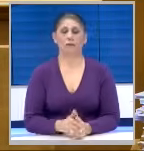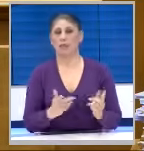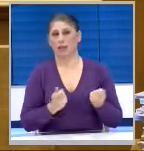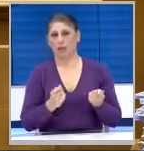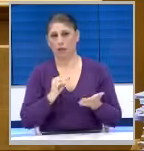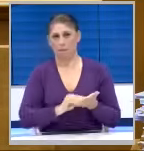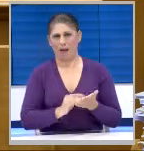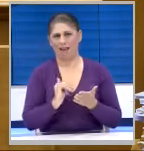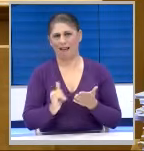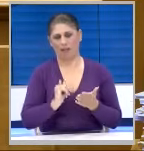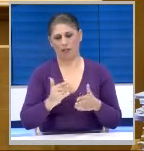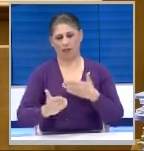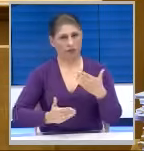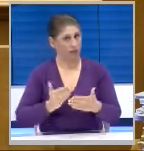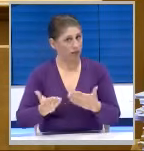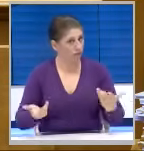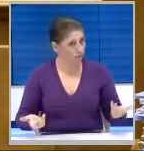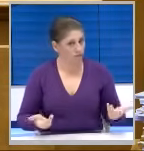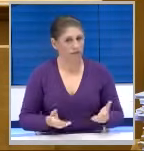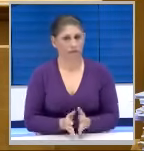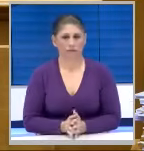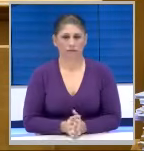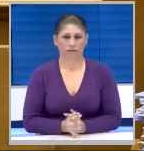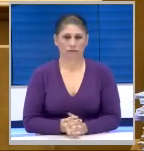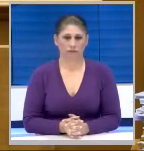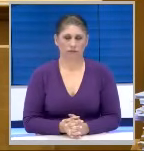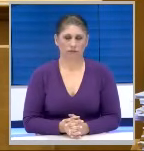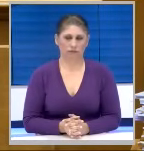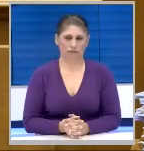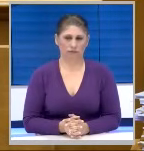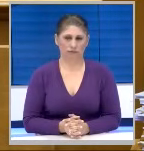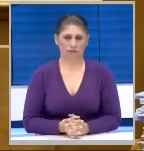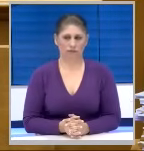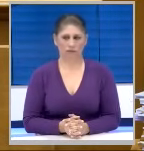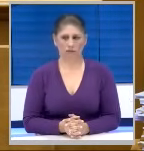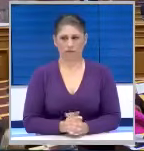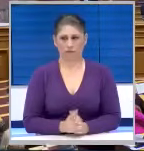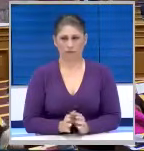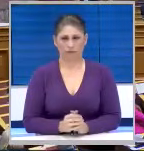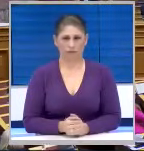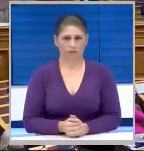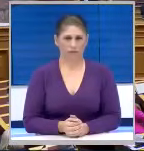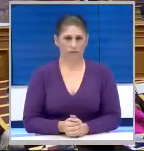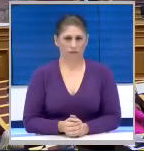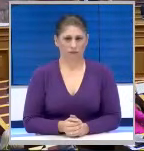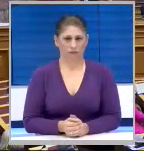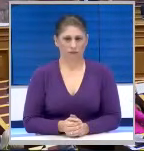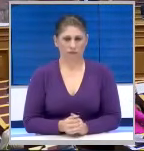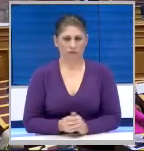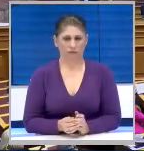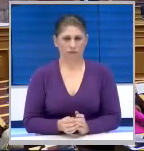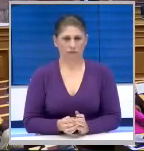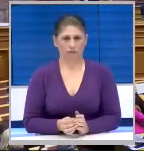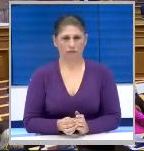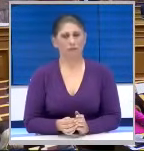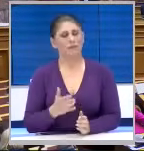γκρίζες διαδικασίες κυρία πρόεδρε παρακαλώ να ολοκληρώνετε τη σκέψη σας ευχαριστώ κύριε πρόεδρε σε